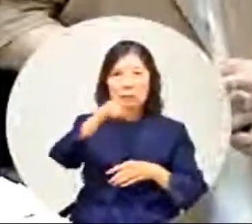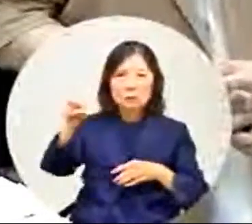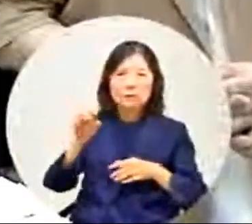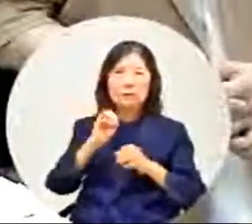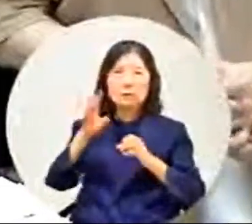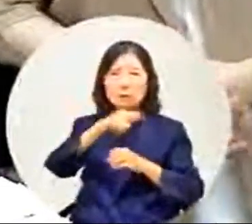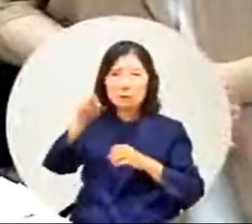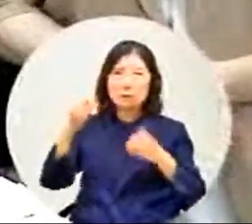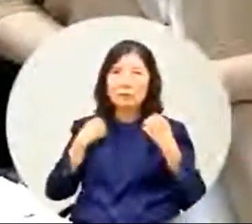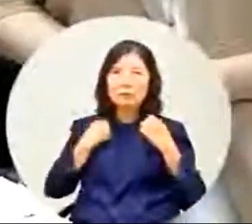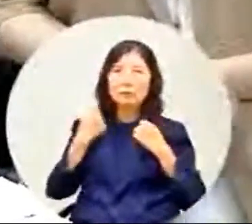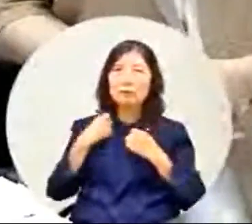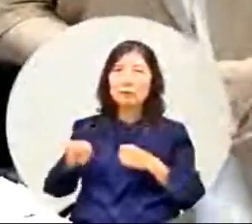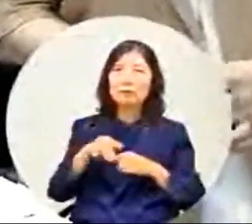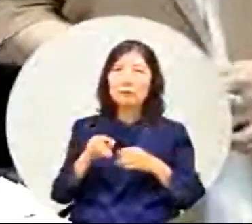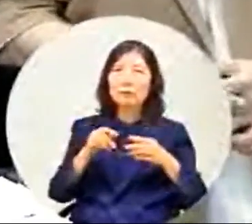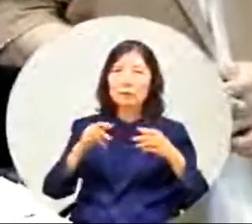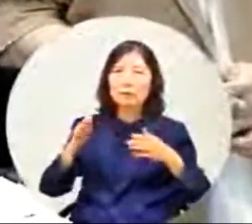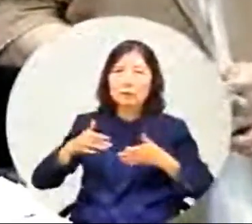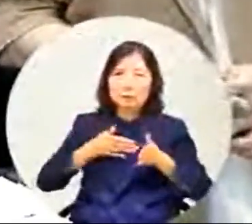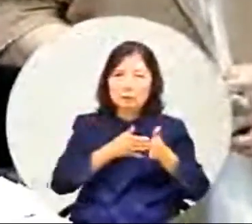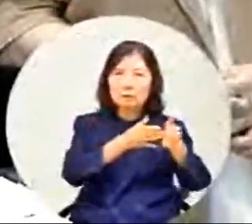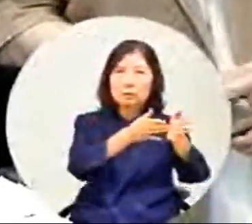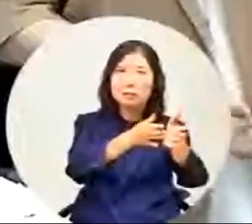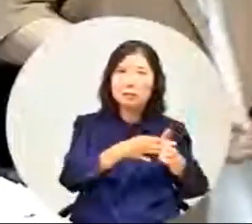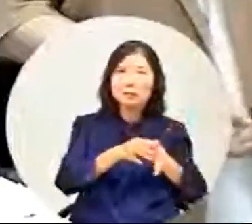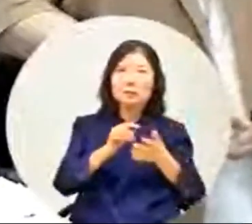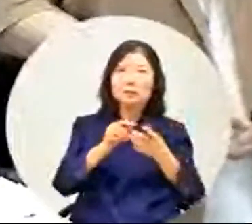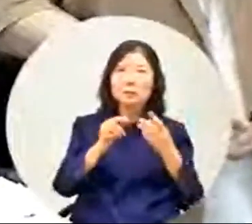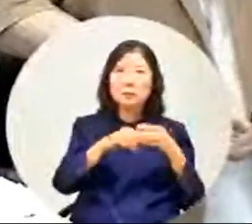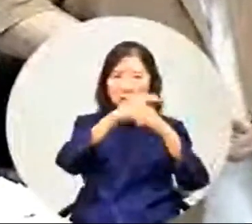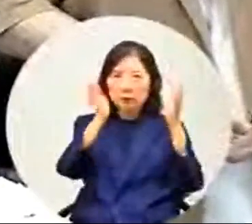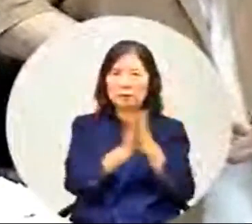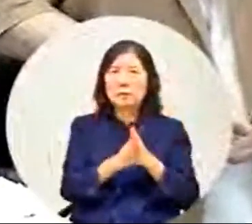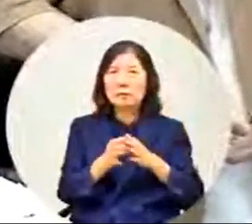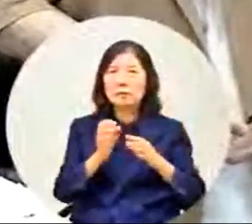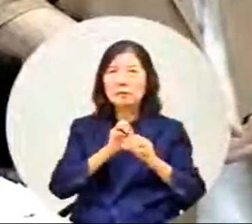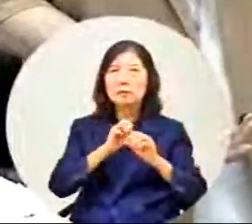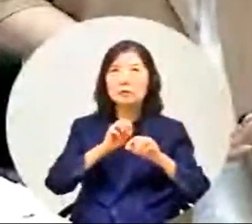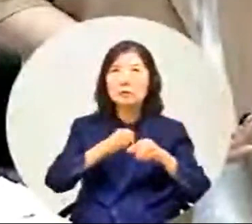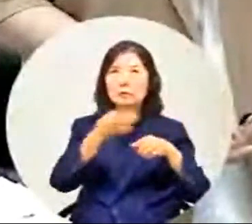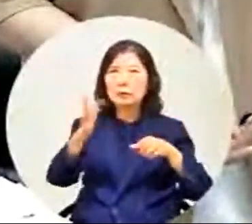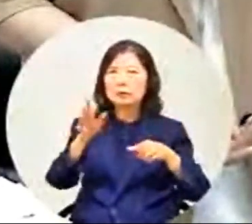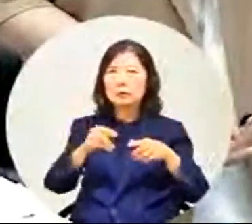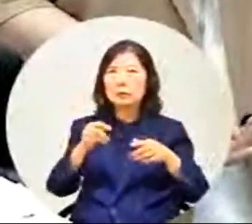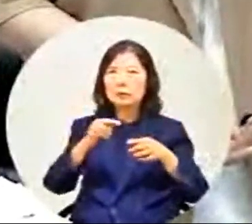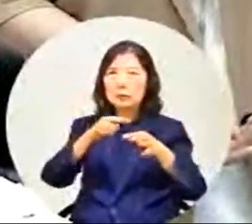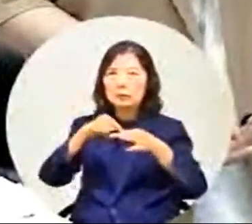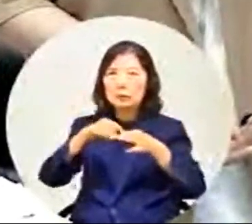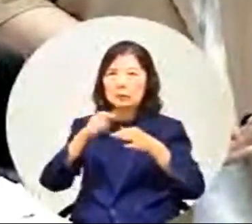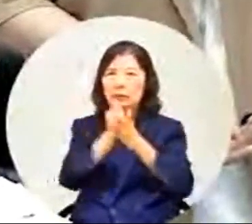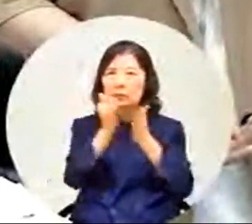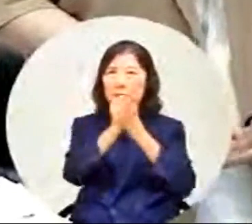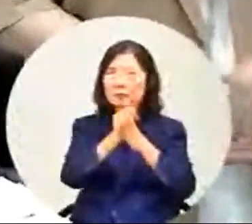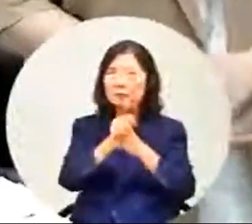告再把轻轨的一些问题全部讲出来了。第一个，你现在运量跟营运的收入不如预期，所以你的自